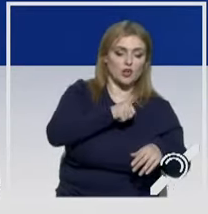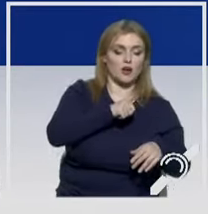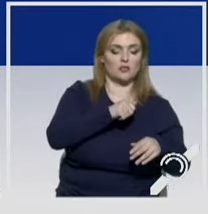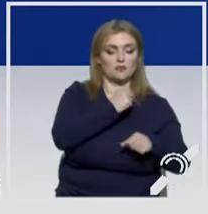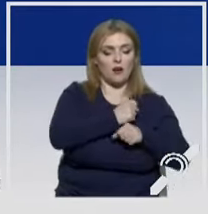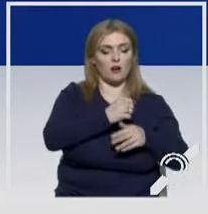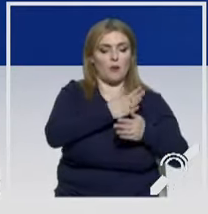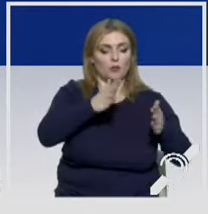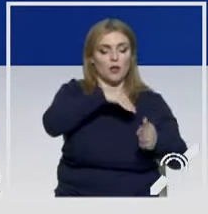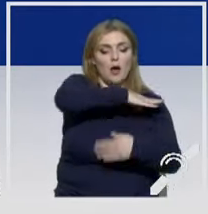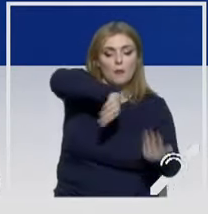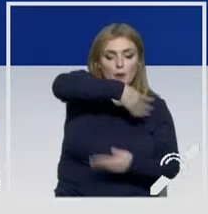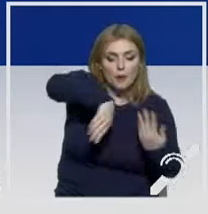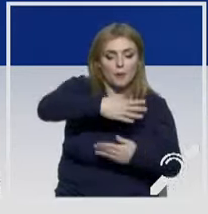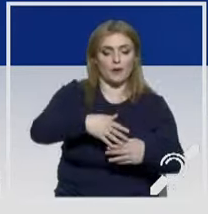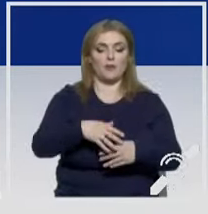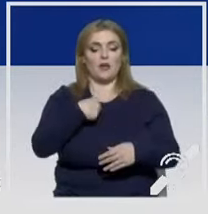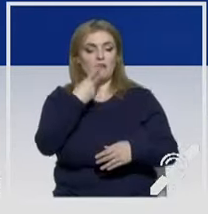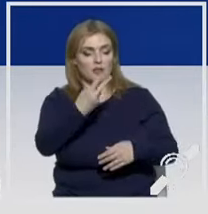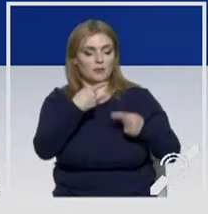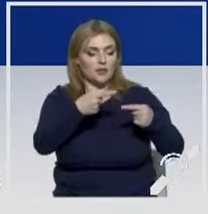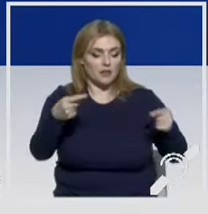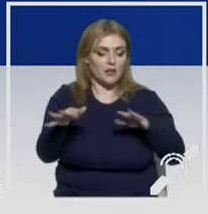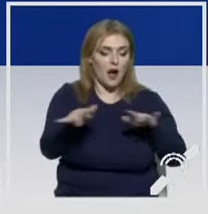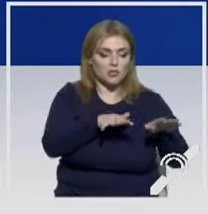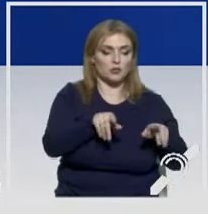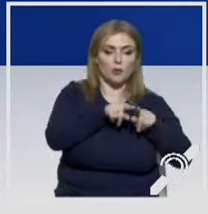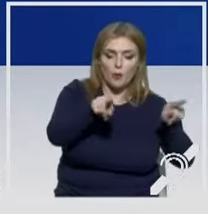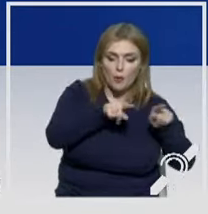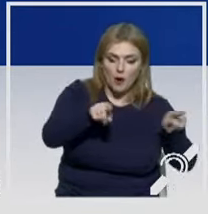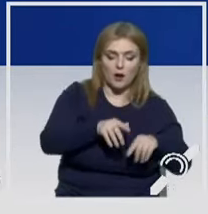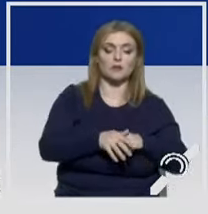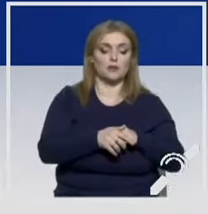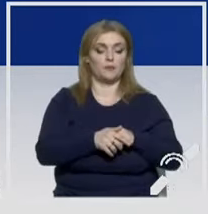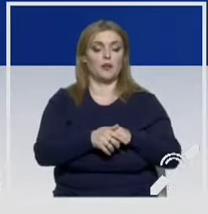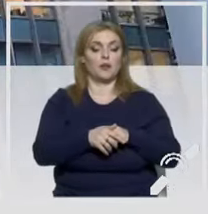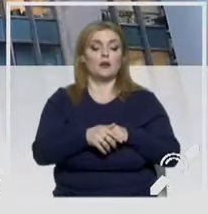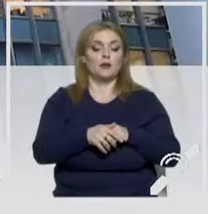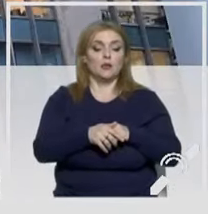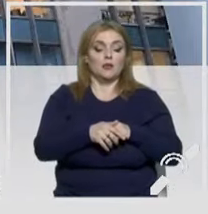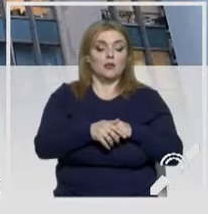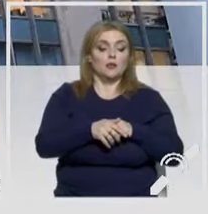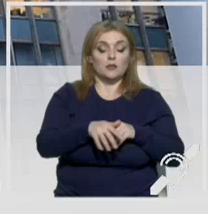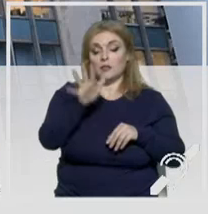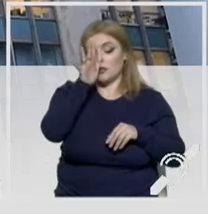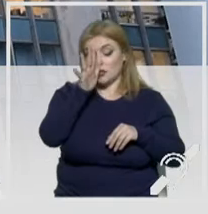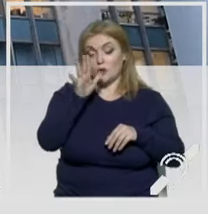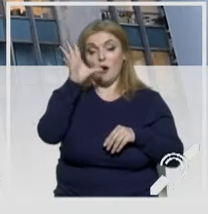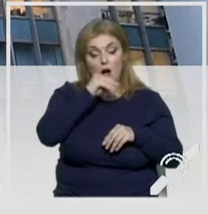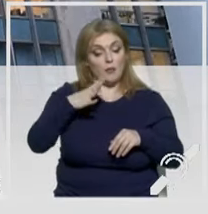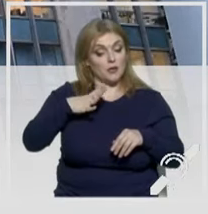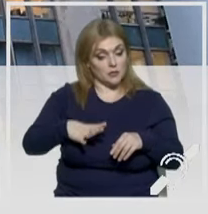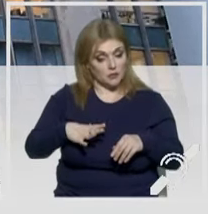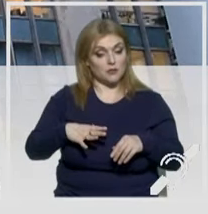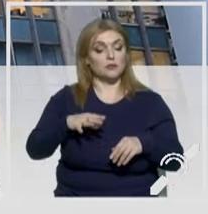provocări. Vedem încercări de manipulare și diverse acțiuni vizibil orchestrate din exterior. Chișinăul a rezistat și